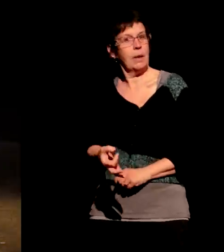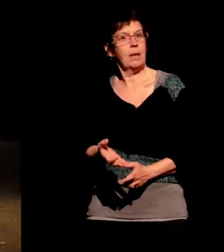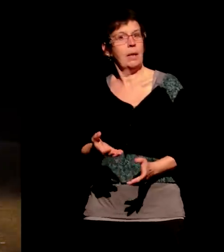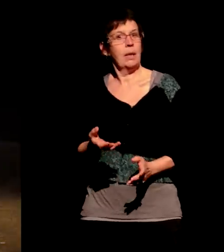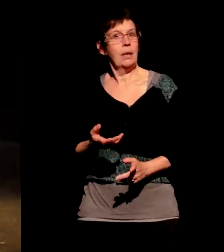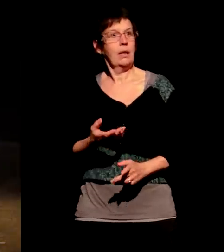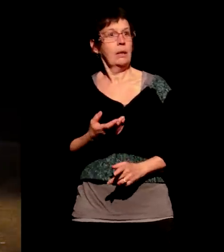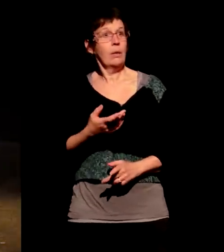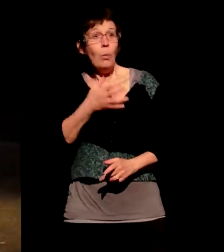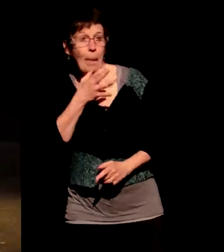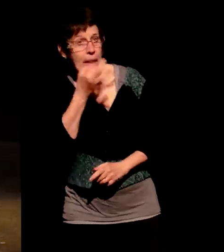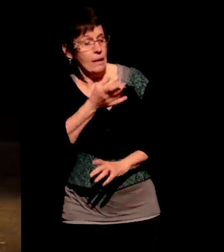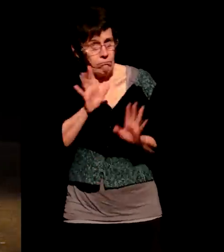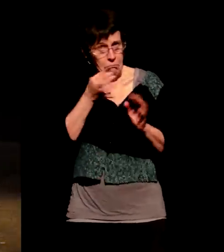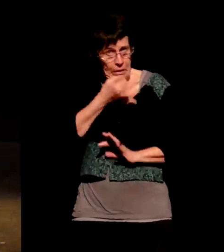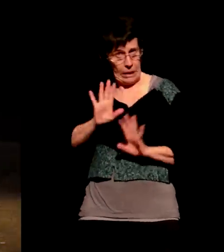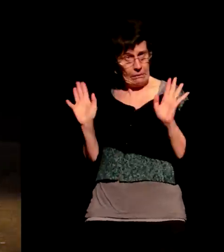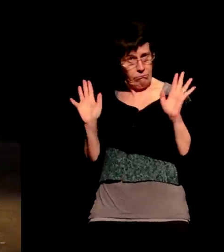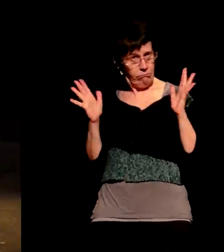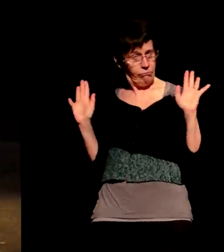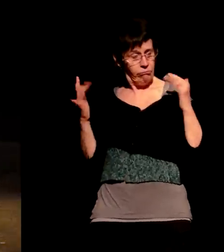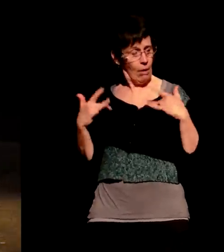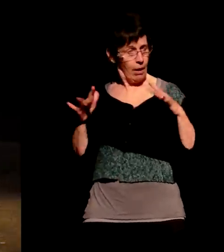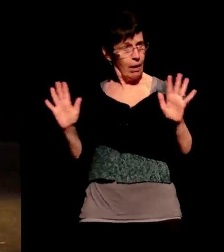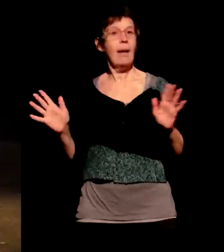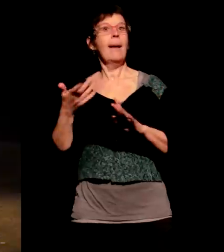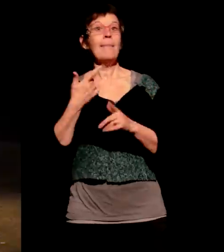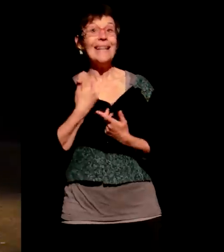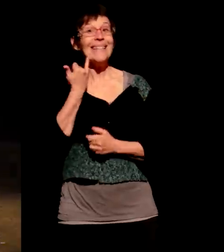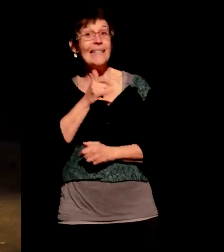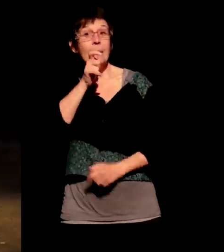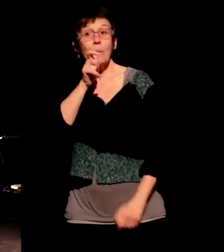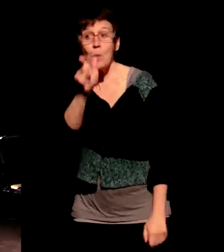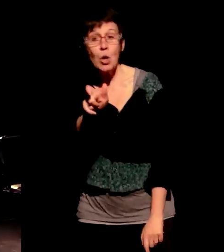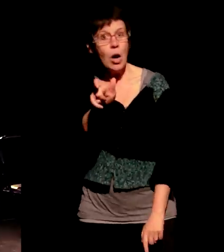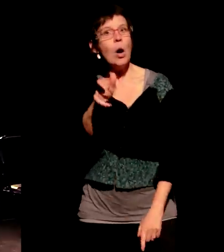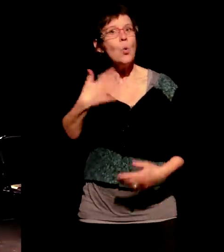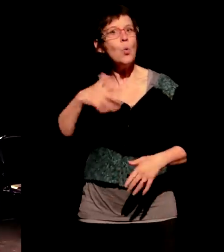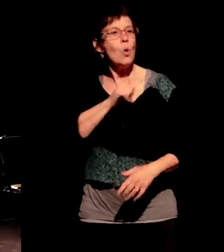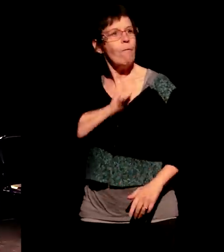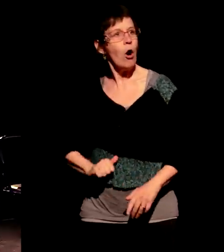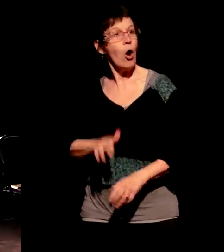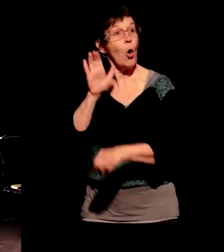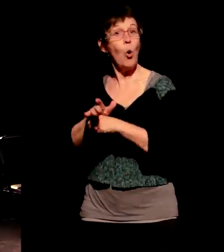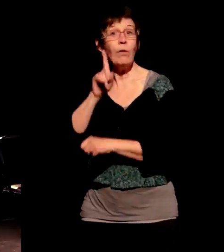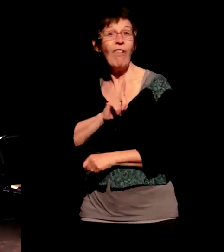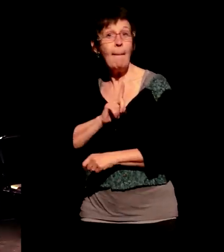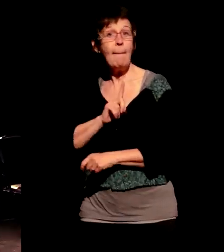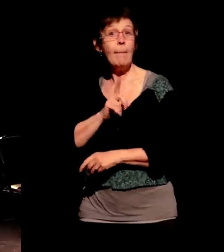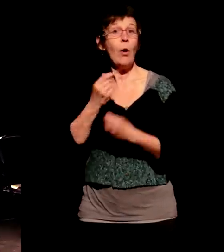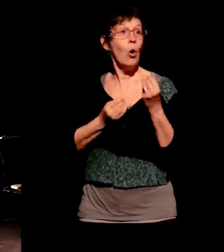pas dit que tu ne peux pas le dire. Dis-le si tu veux, mais aie conscience que quand tu le dis, tu tiens un propos qui est terriblement sexiste, qui participe terriblement d'une mécanique sexiste et